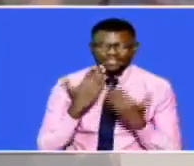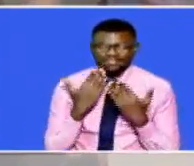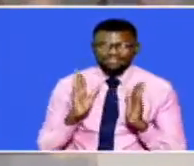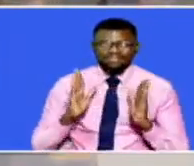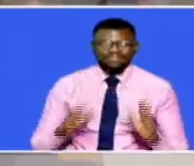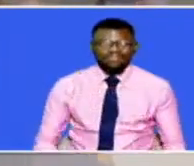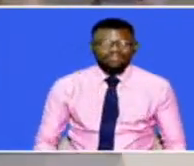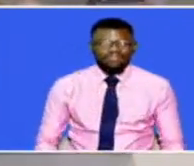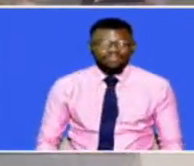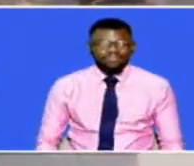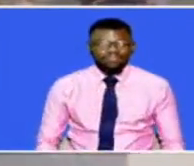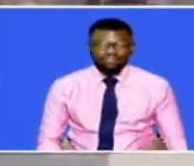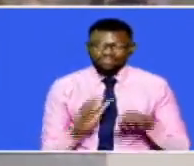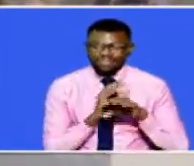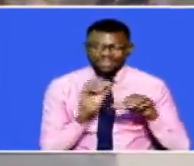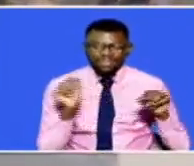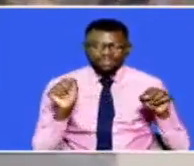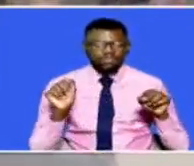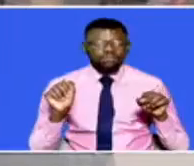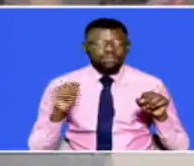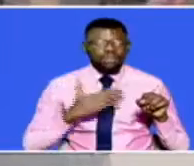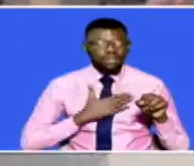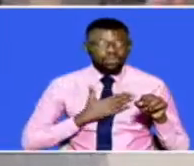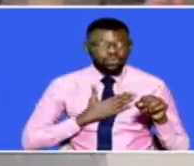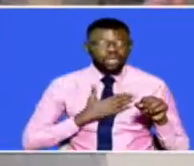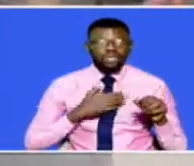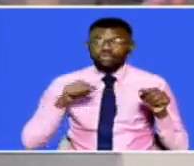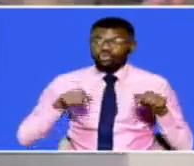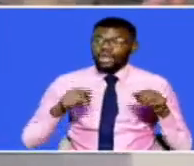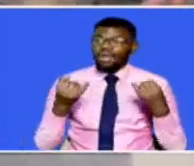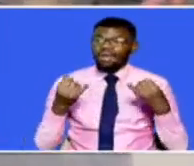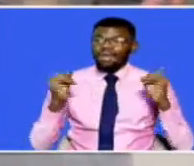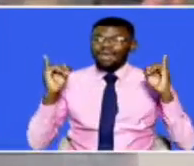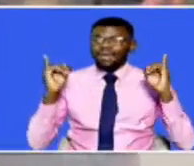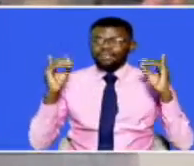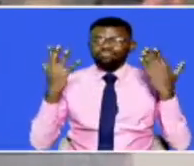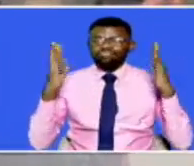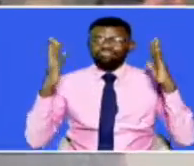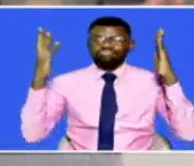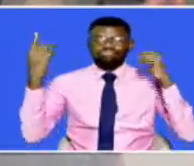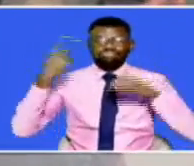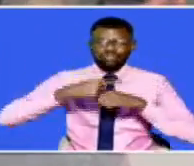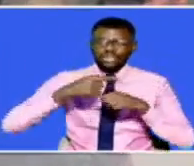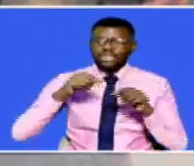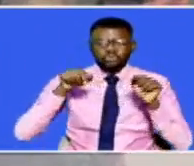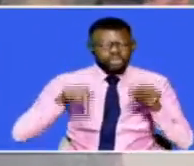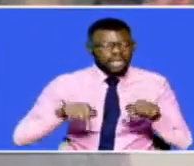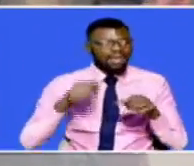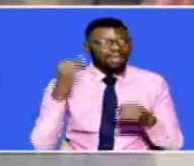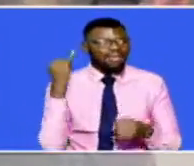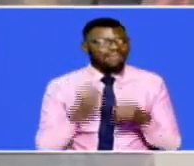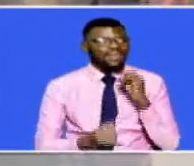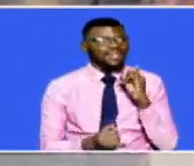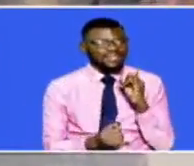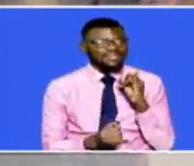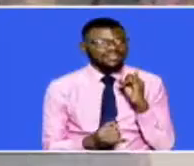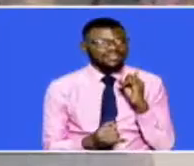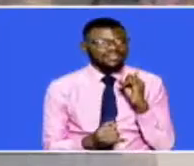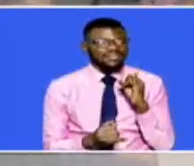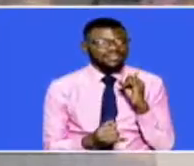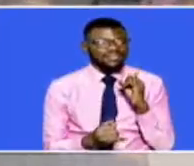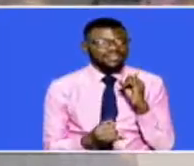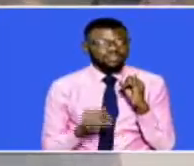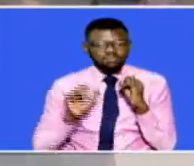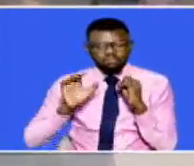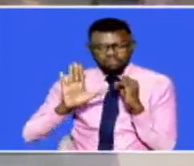Rais wetu ameaddress Madaraka Day ya mwisho katika